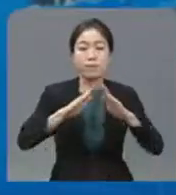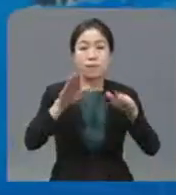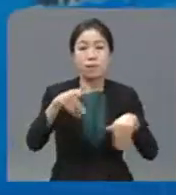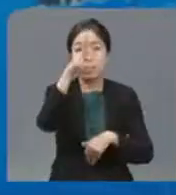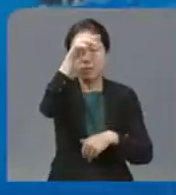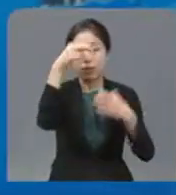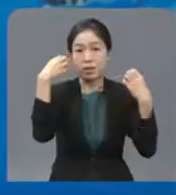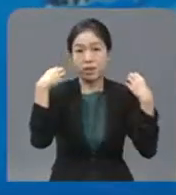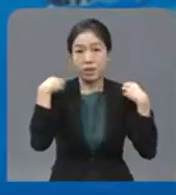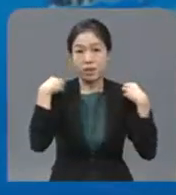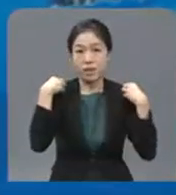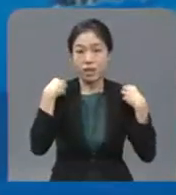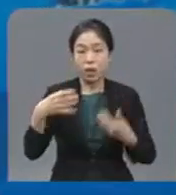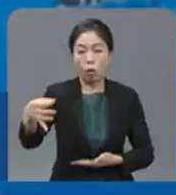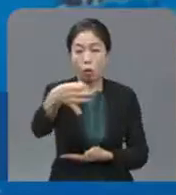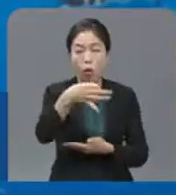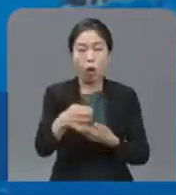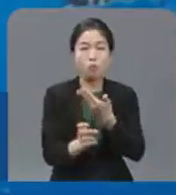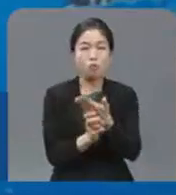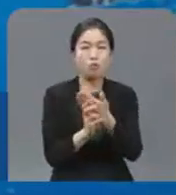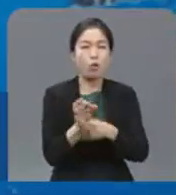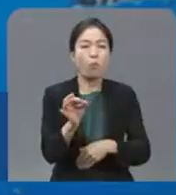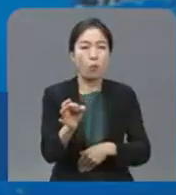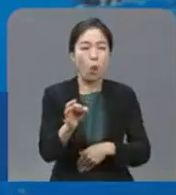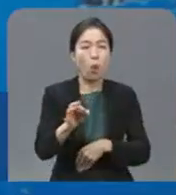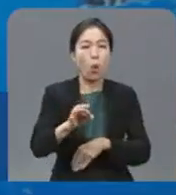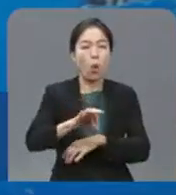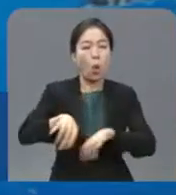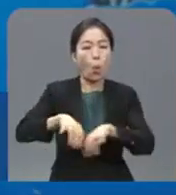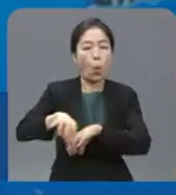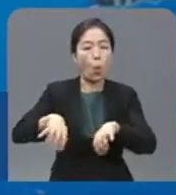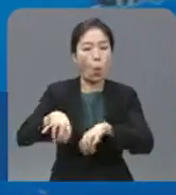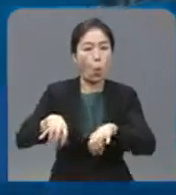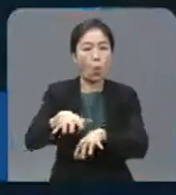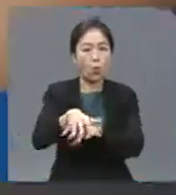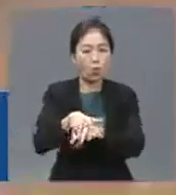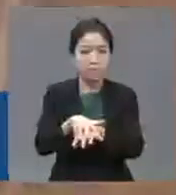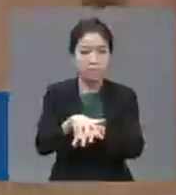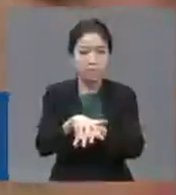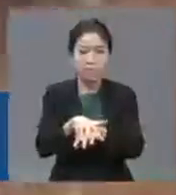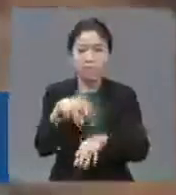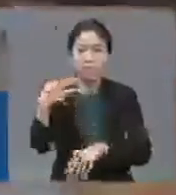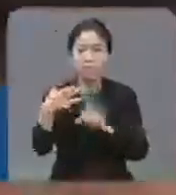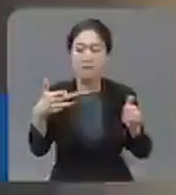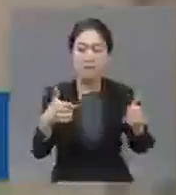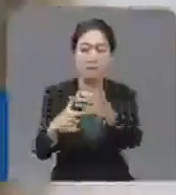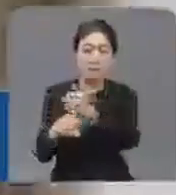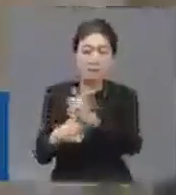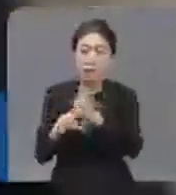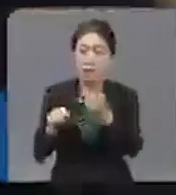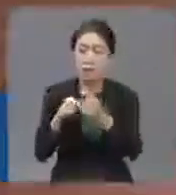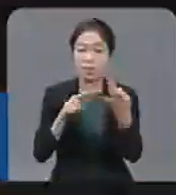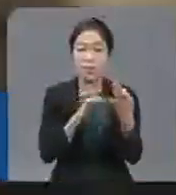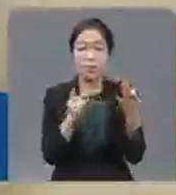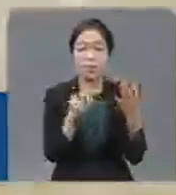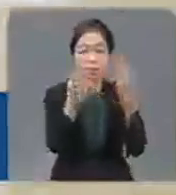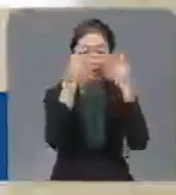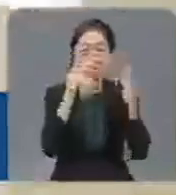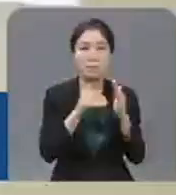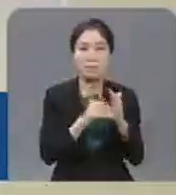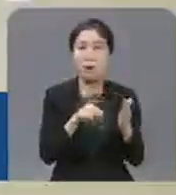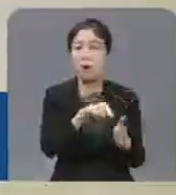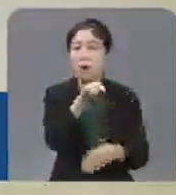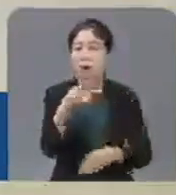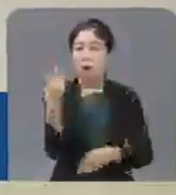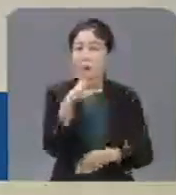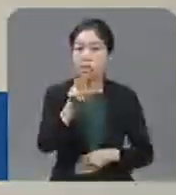전남지방경찰청이 자금세탁조직을 적발해 조직원 18명을 검거하고이 가운데 14명을 구속했습니다 이들은